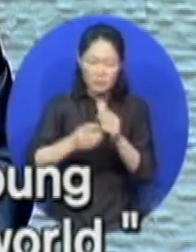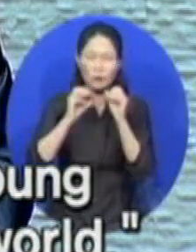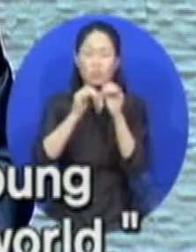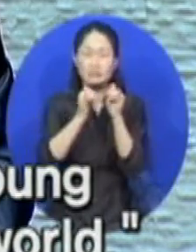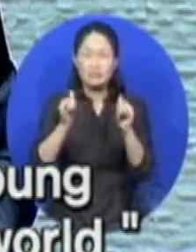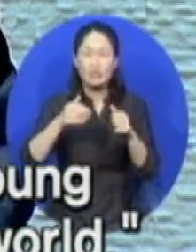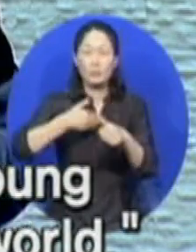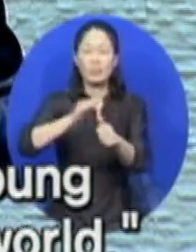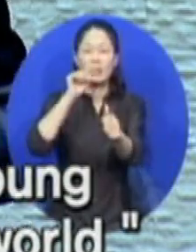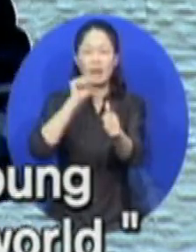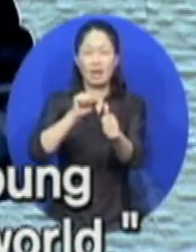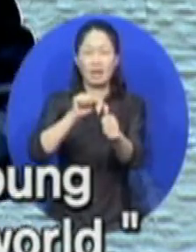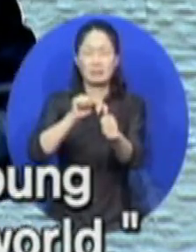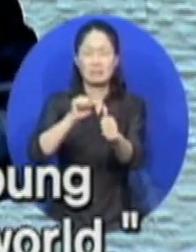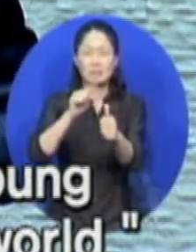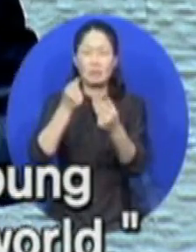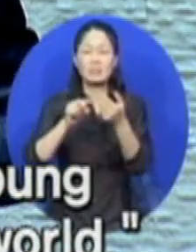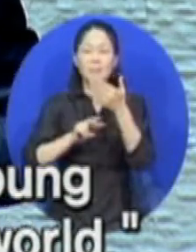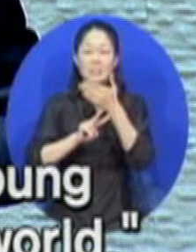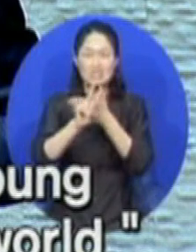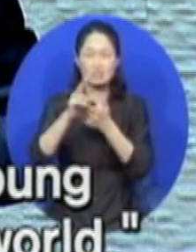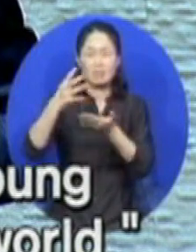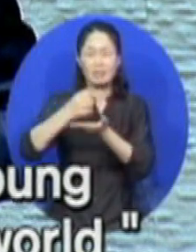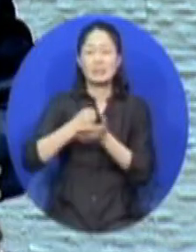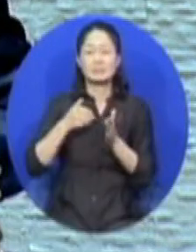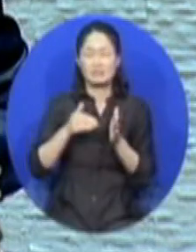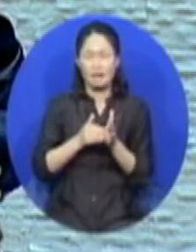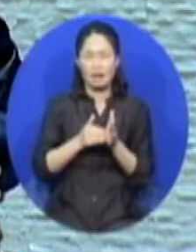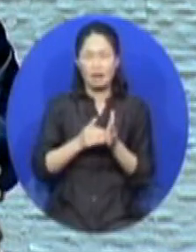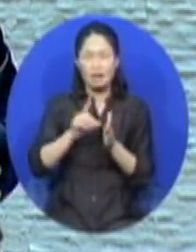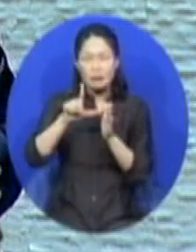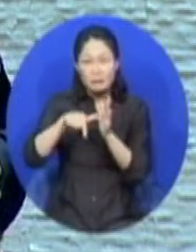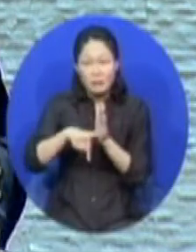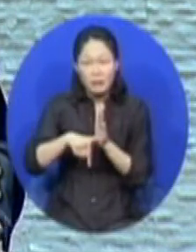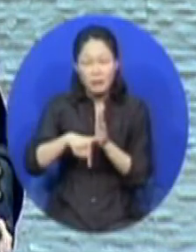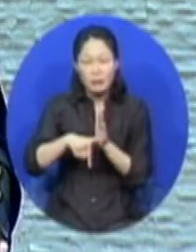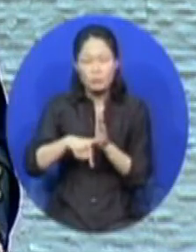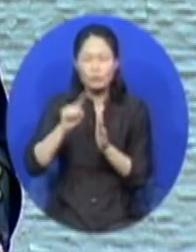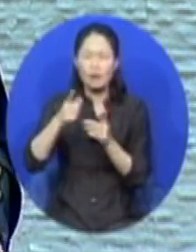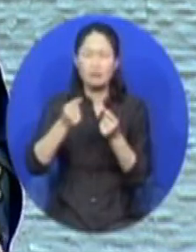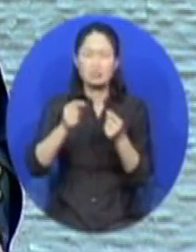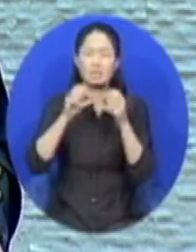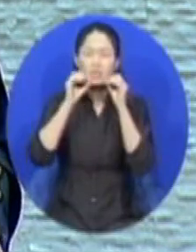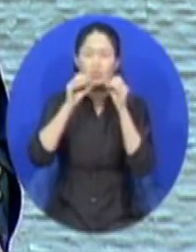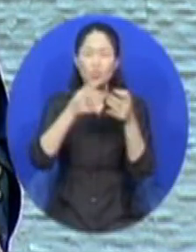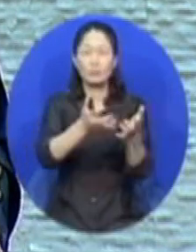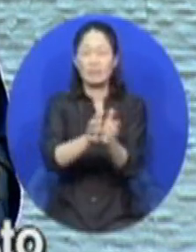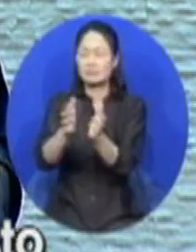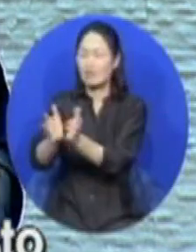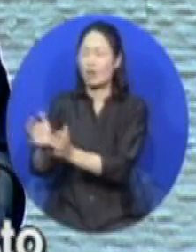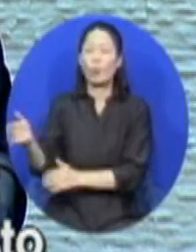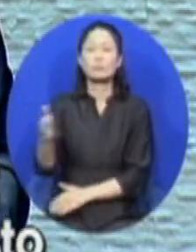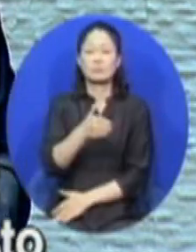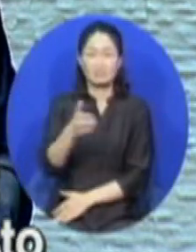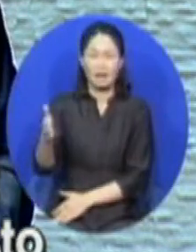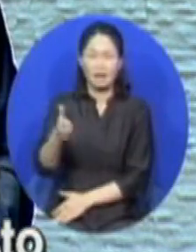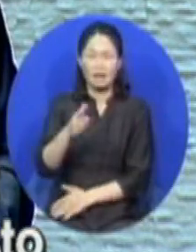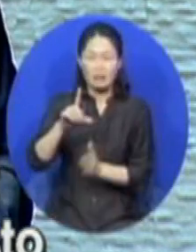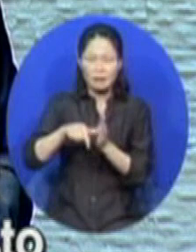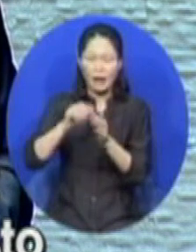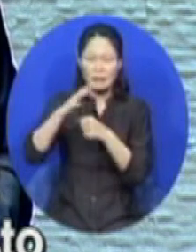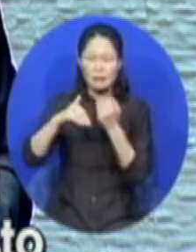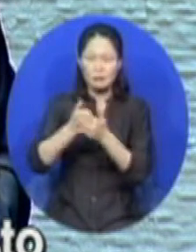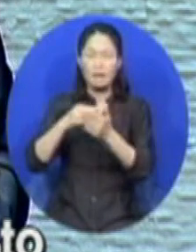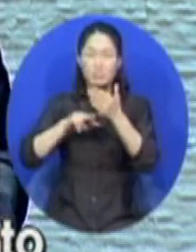보내라 그런 비전을 맞았습니다 그때 당시만 해도 그런 선교단체가 없었어요 그런데 하나님이 그런